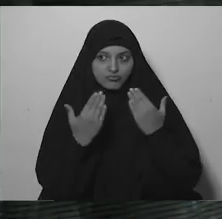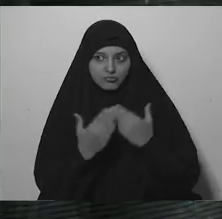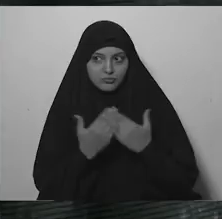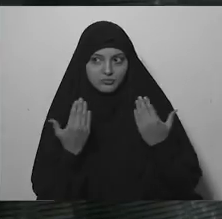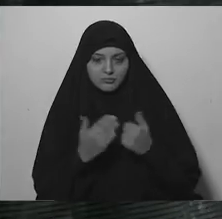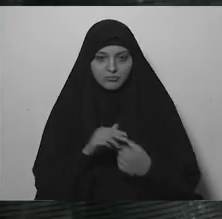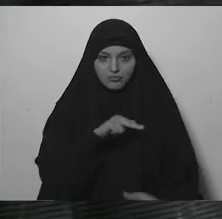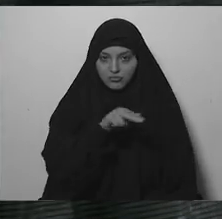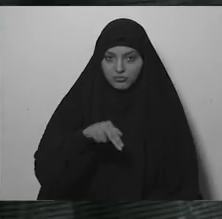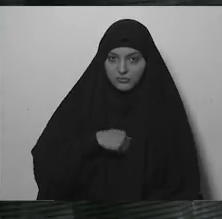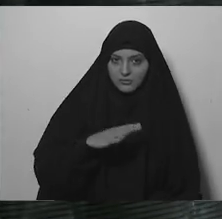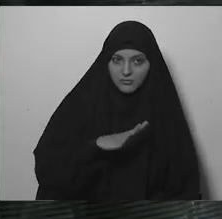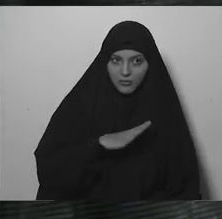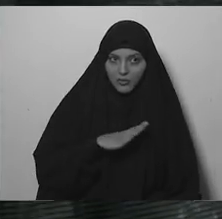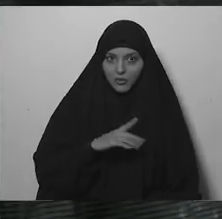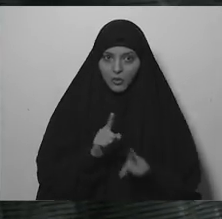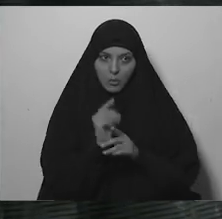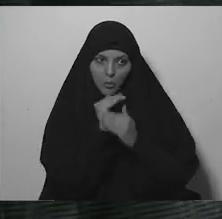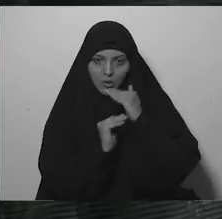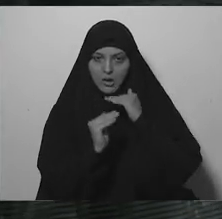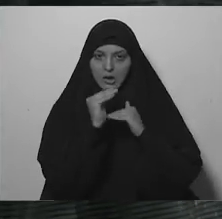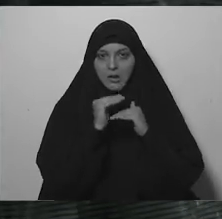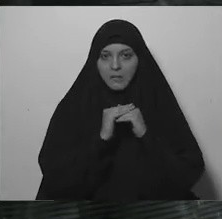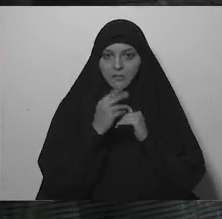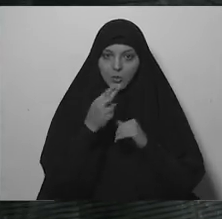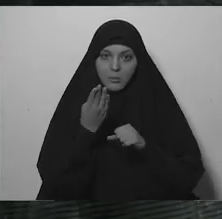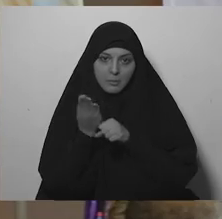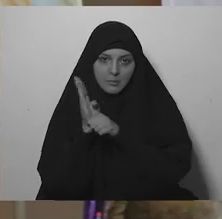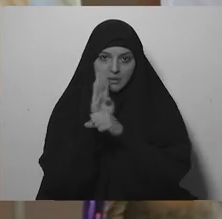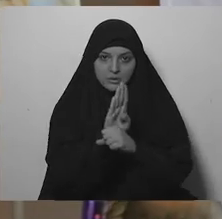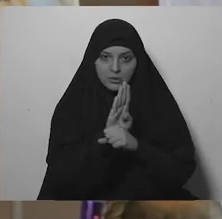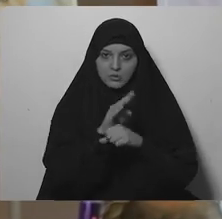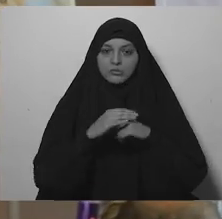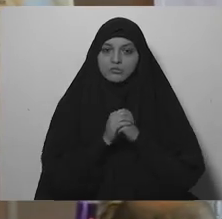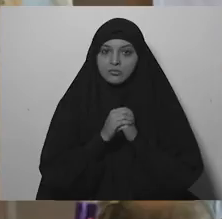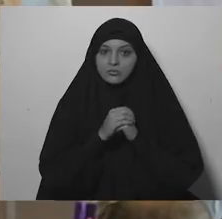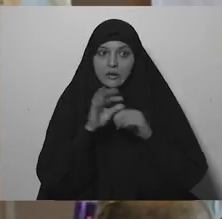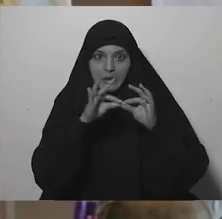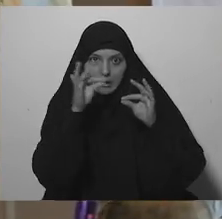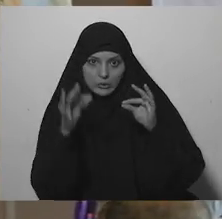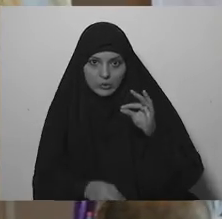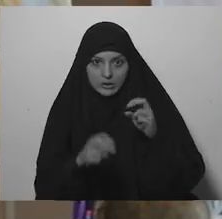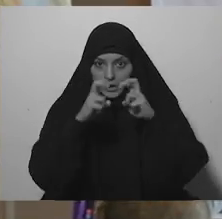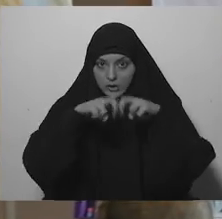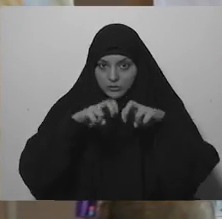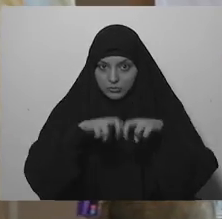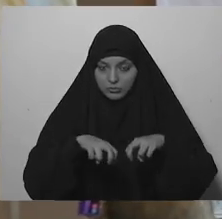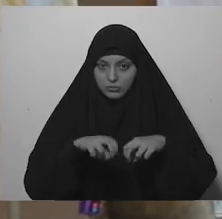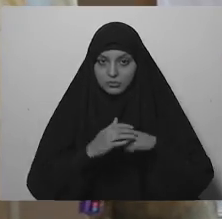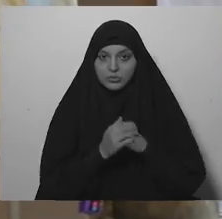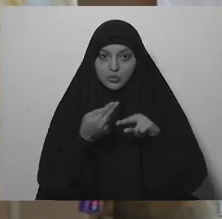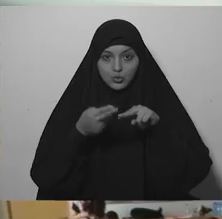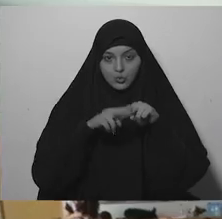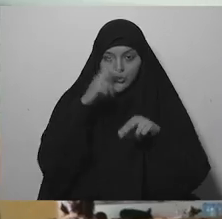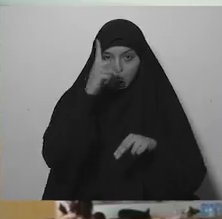Ce matin, nous avons comme programme de présenter la restitution des résultats de l'étude sur